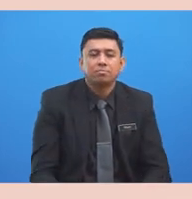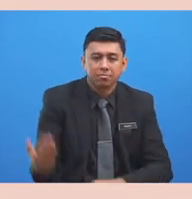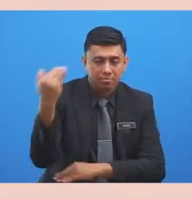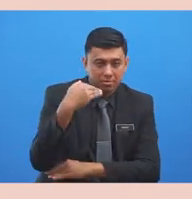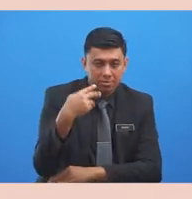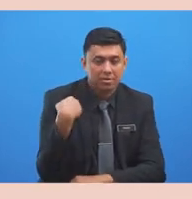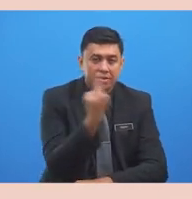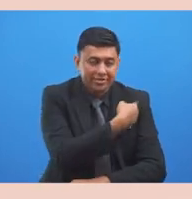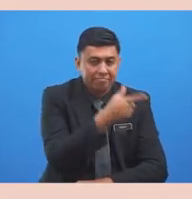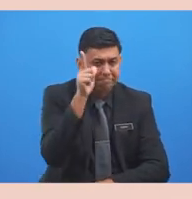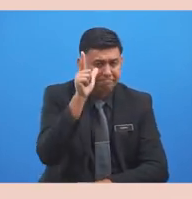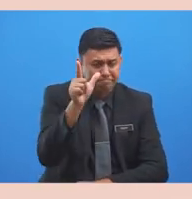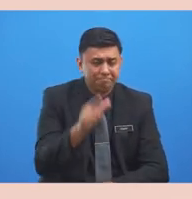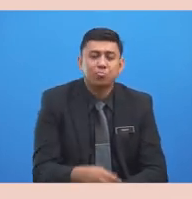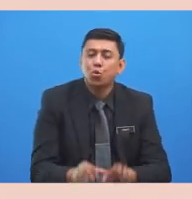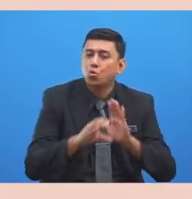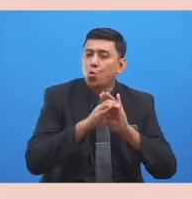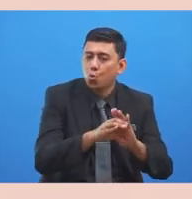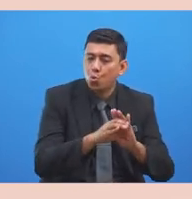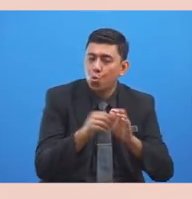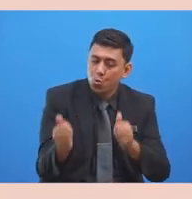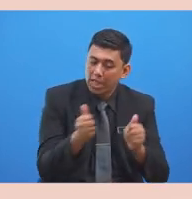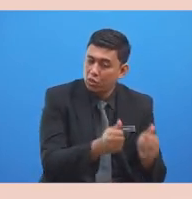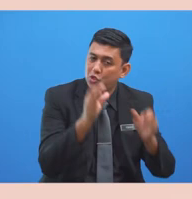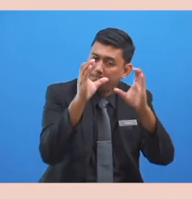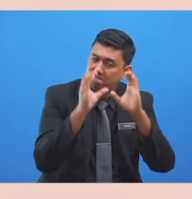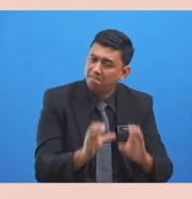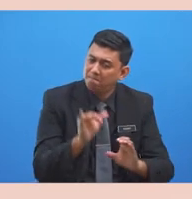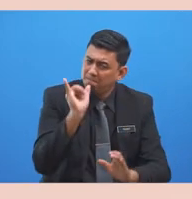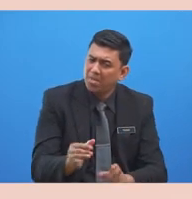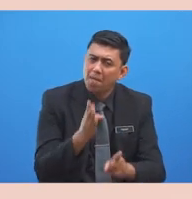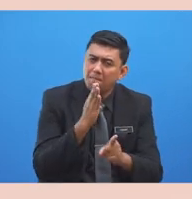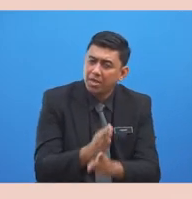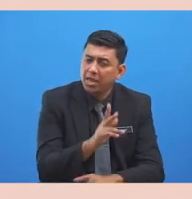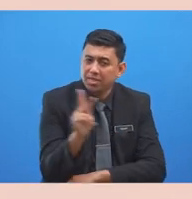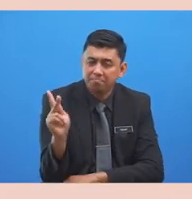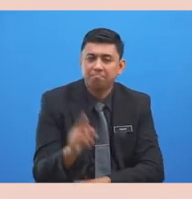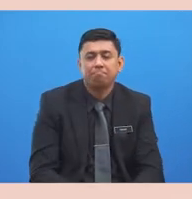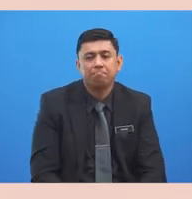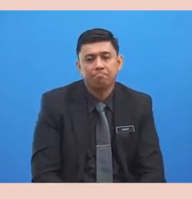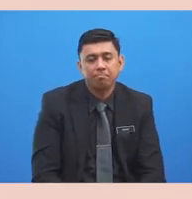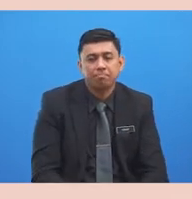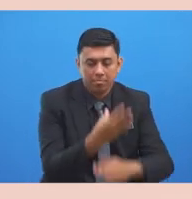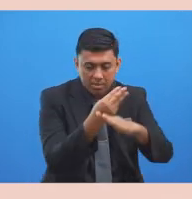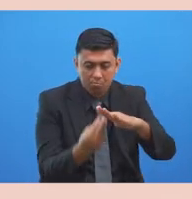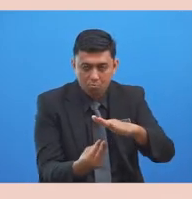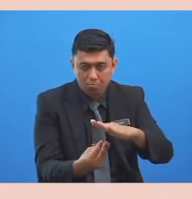mari kita lihat contoh atau cara yang membenarkan input data jenis